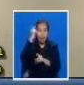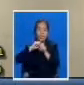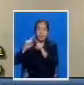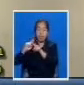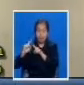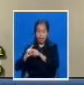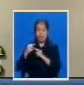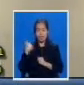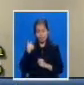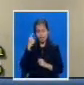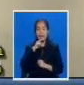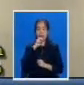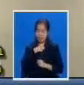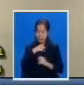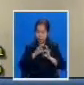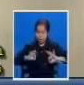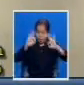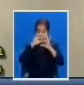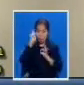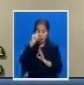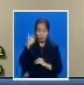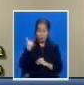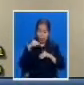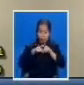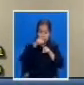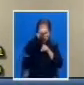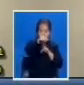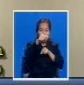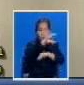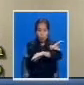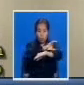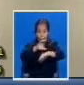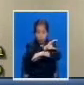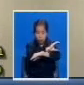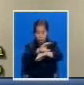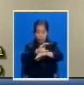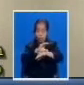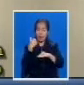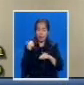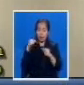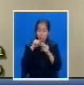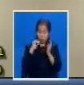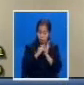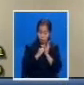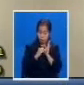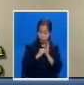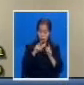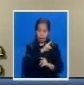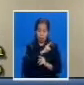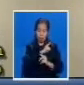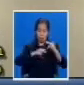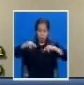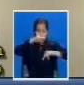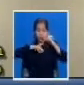ประเด็นสำคัญที่อยากจะเรียนก็คือว่าเส้นทางต่อขยายของรถไฟฟ้าที่มีอยู่โดยเฉพาะที่กรุงเทพมหานครดูแลอยู่นะครับแ